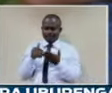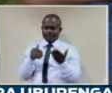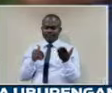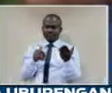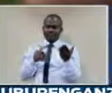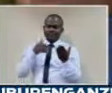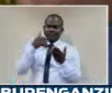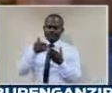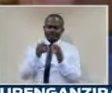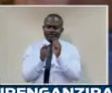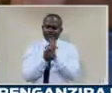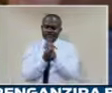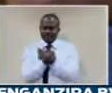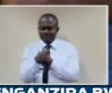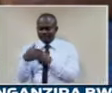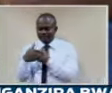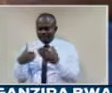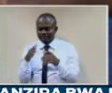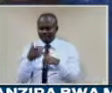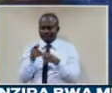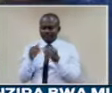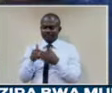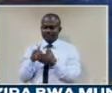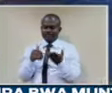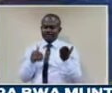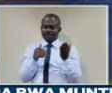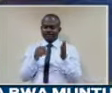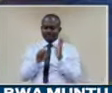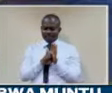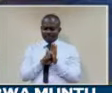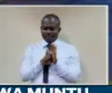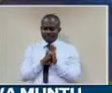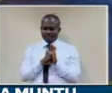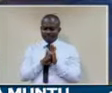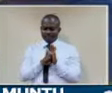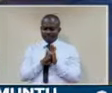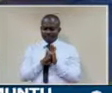ngenda nzenguruka mu byumba bitandukanye nk'urugero.